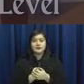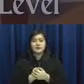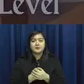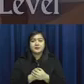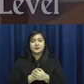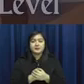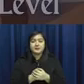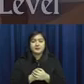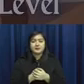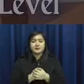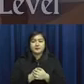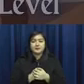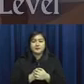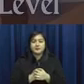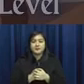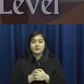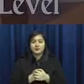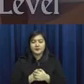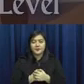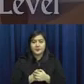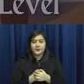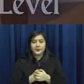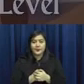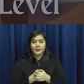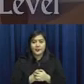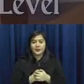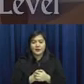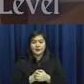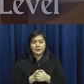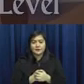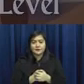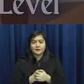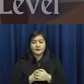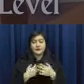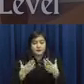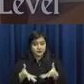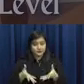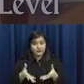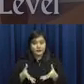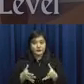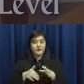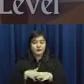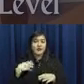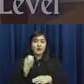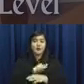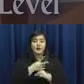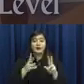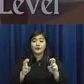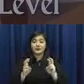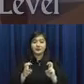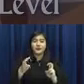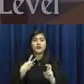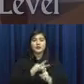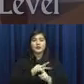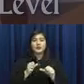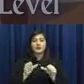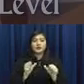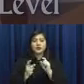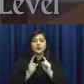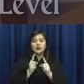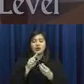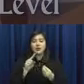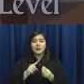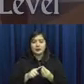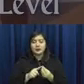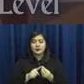kasi, dito po, makikita natin sa usapin po natin na ito, na dito natin patuloy na pinag-uusapan yung sinasabi po